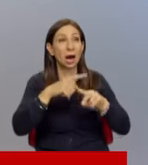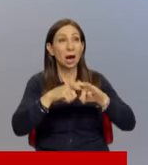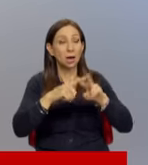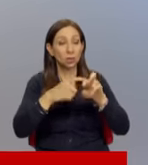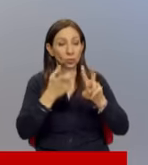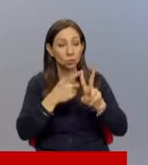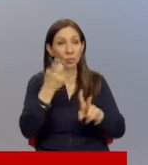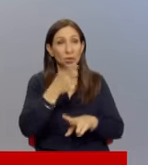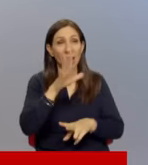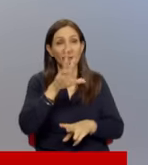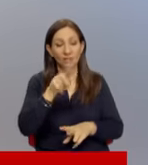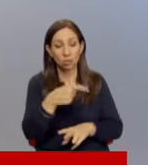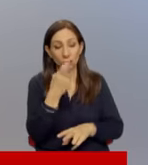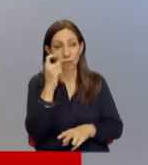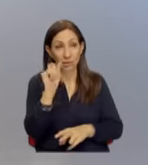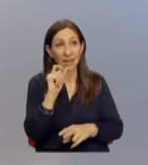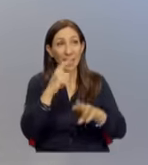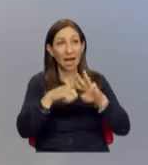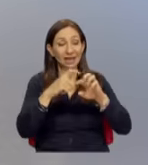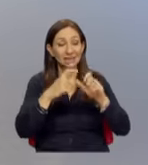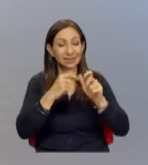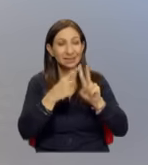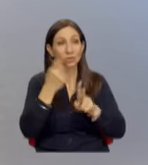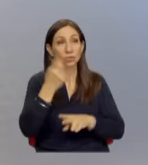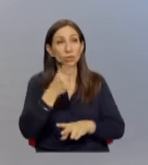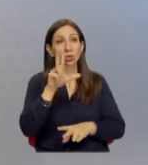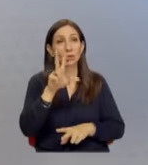Arslan %52,90. Ersin Çetin